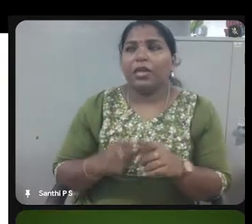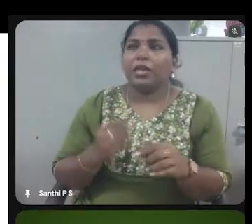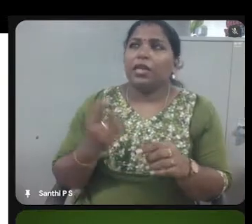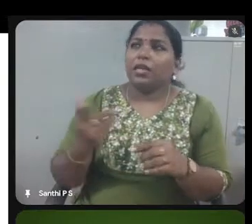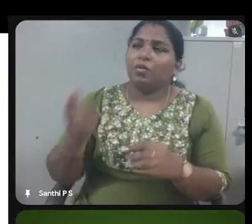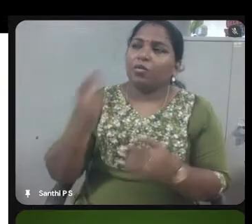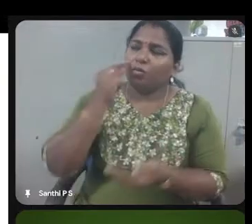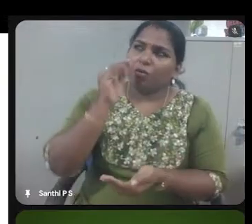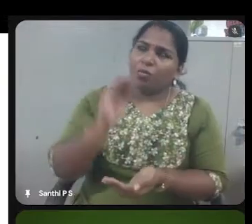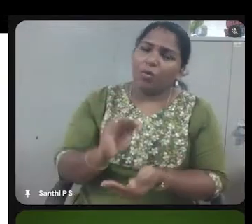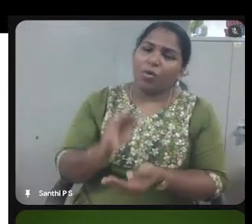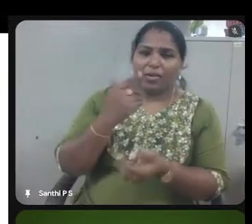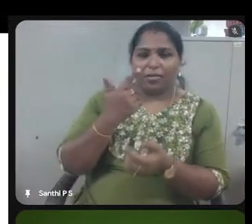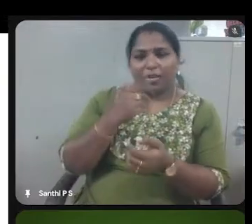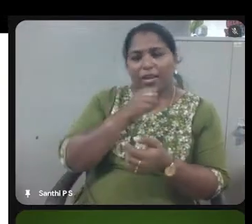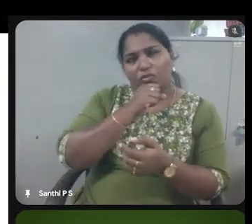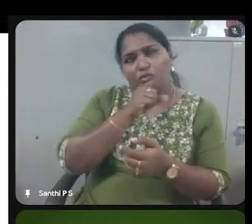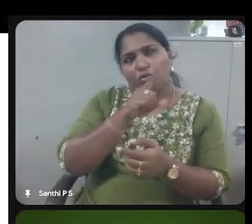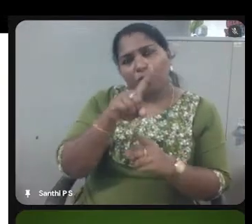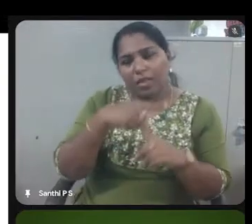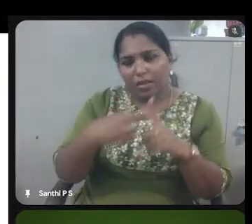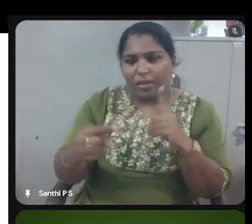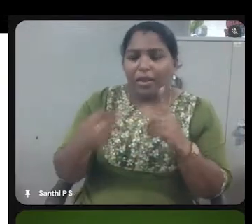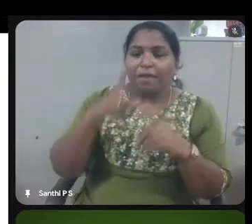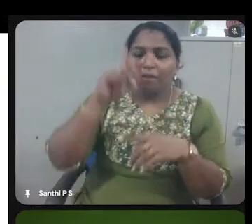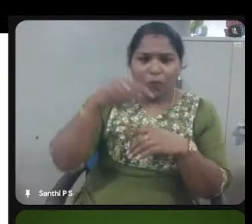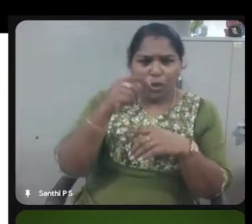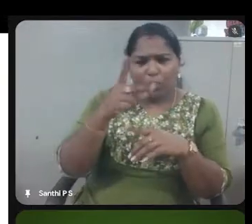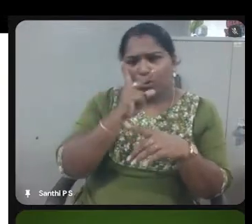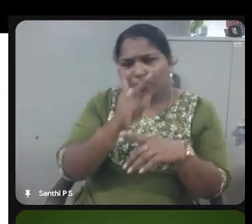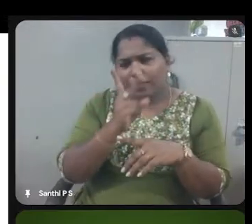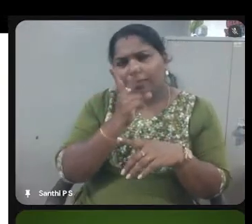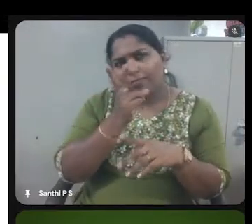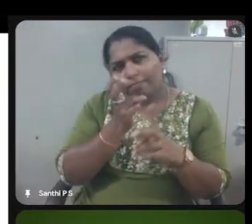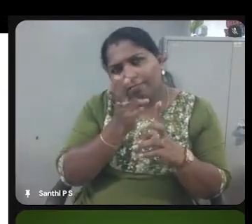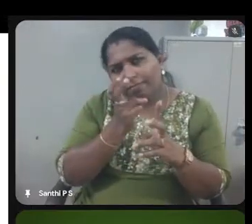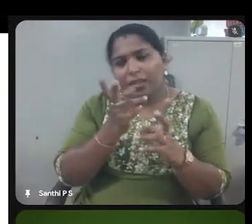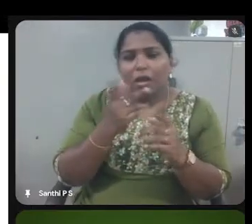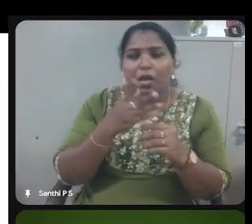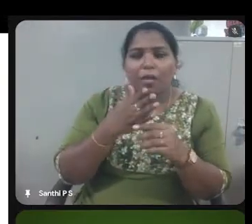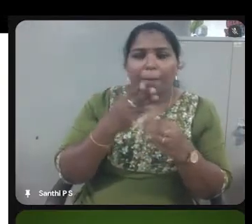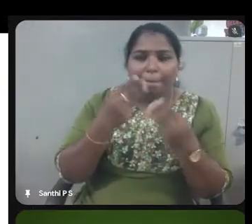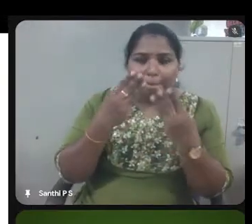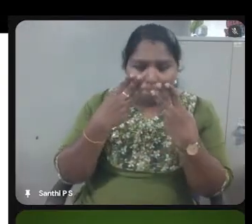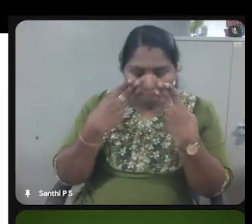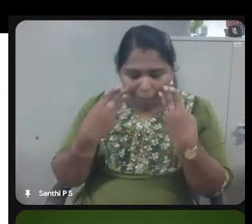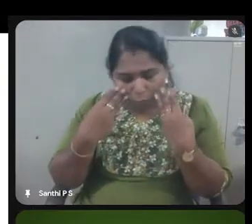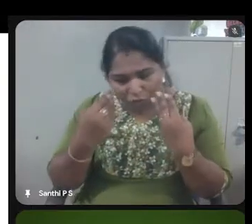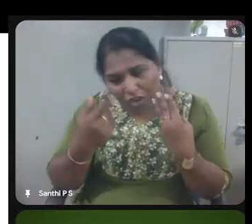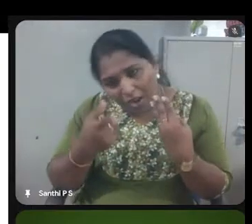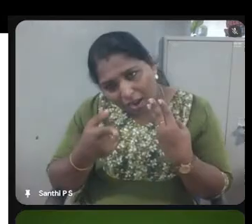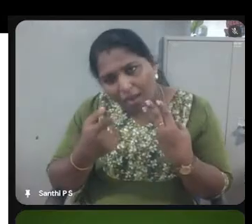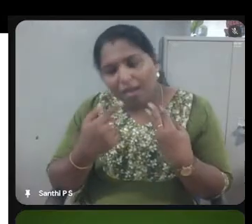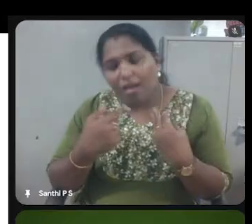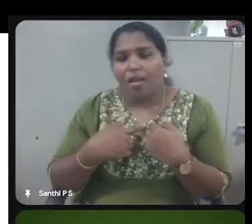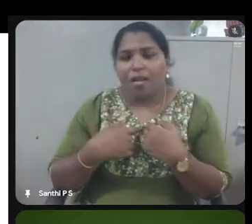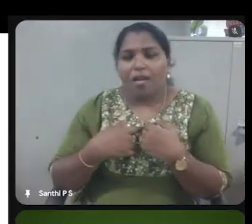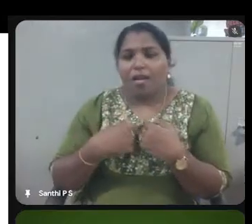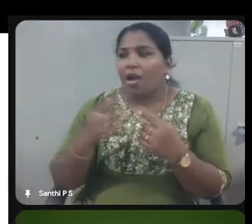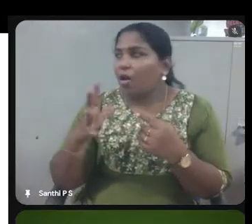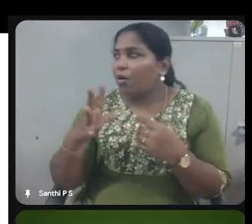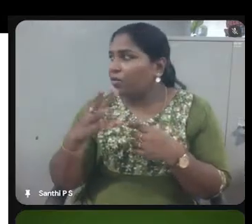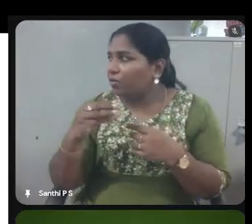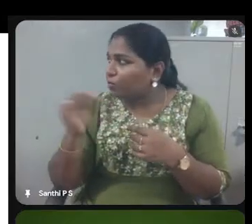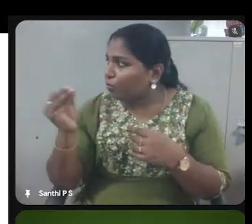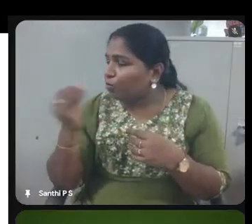ചെയ്തെടുക്കുന്നത്. ഒരു 1.5 years കഴിഞ്ഞപ്പോൾ തന്നെ ആള് പൂച്ച ഇതുപോലെ ഒരു പ്രാവശ്യം സ്ക്രീനിൽ കണ്ടപ്പോൾ പൂച്ചയാന്ന് കണ്ടപ്പോൾ അത് പുറത്ത് കണ്ടപ്പോൾ ആള്